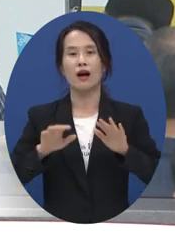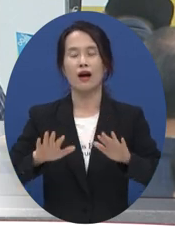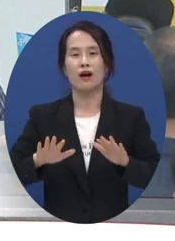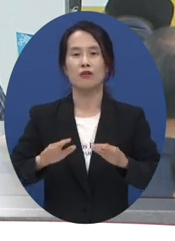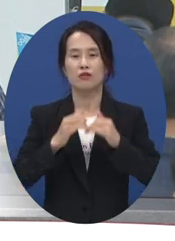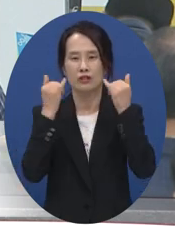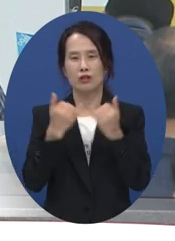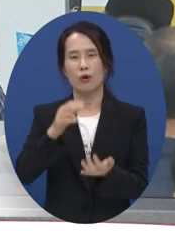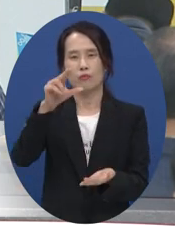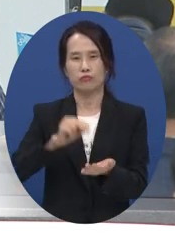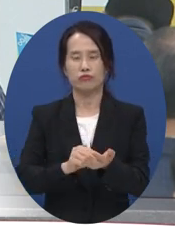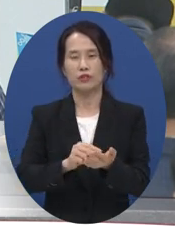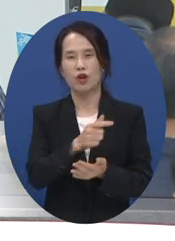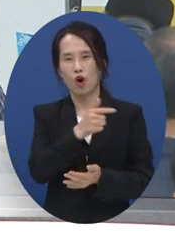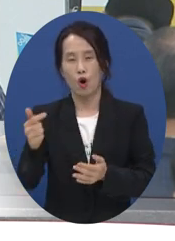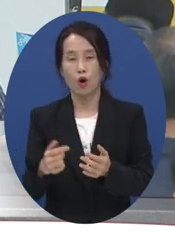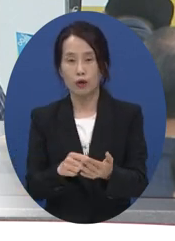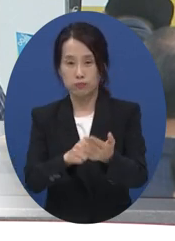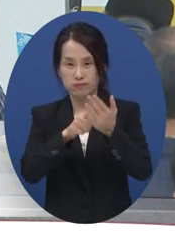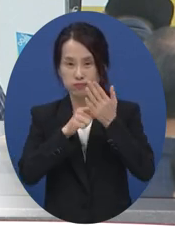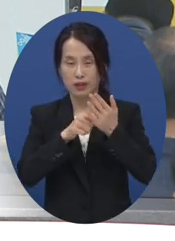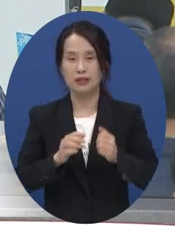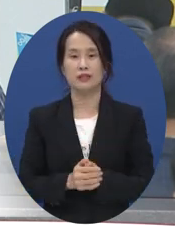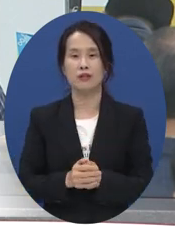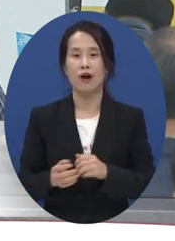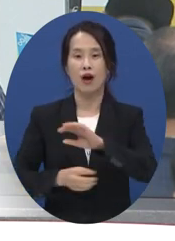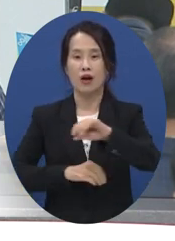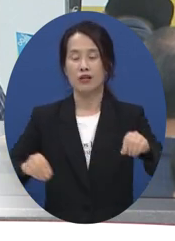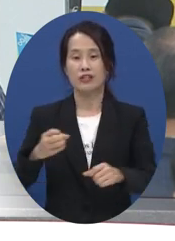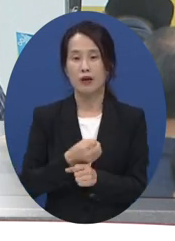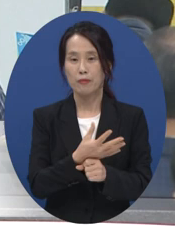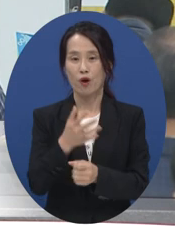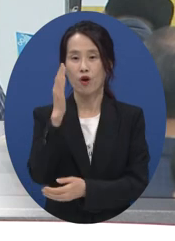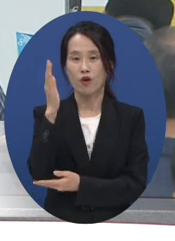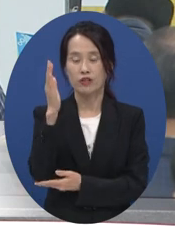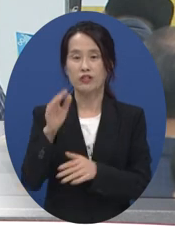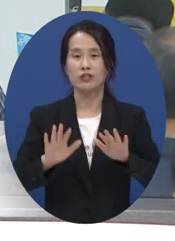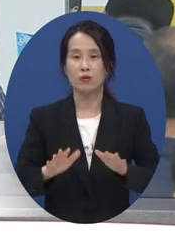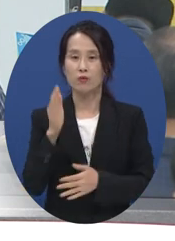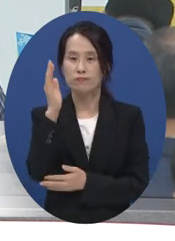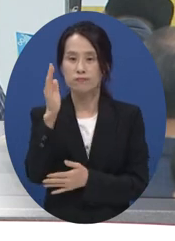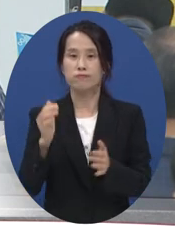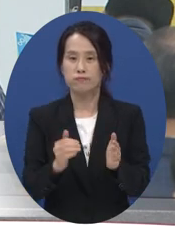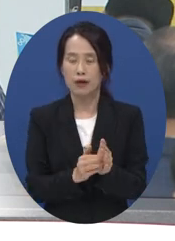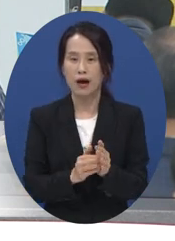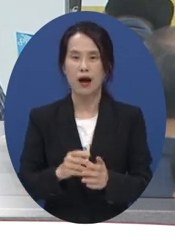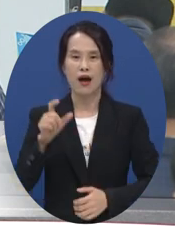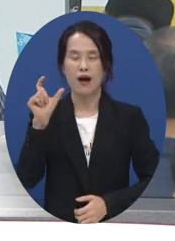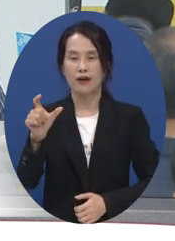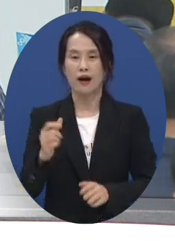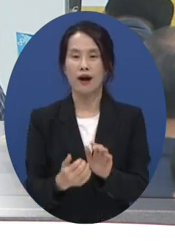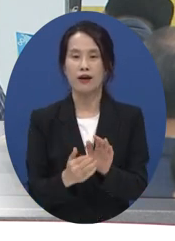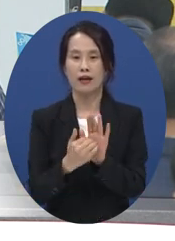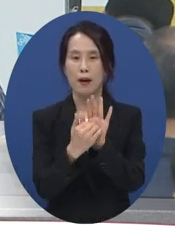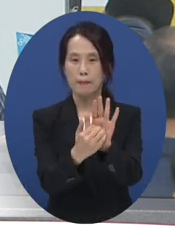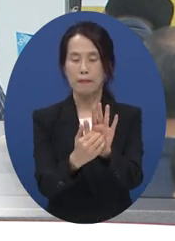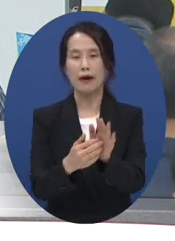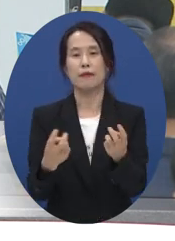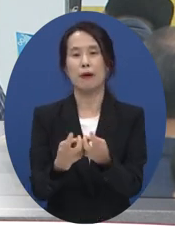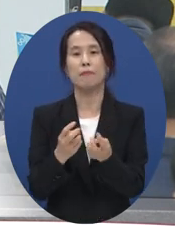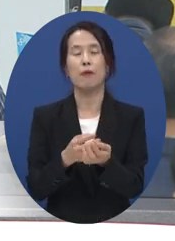숙제를 남겼는데요. 김용 경기도 대변인이 오늘 관련 브리핑을 열고 강력한 재발 방지 대책을